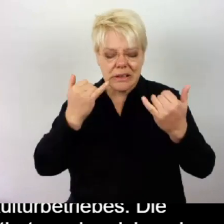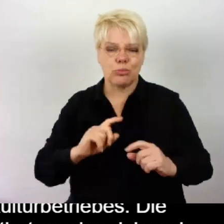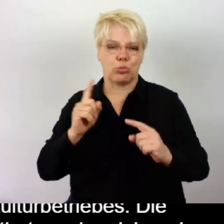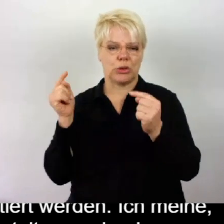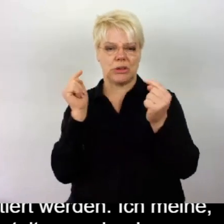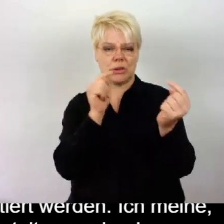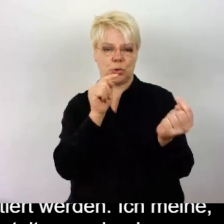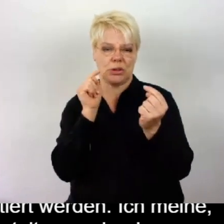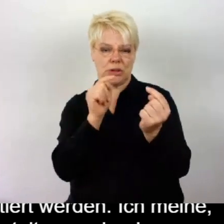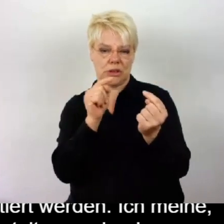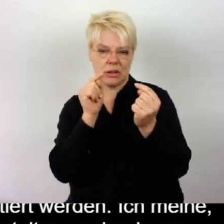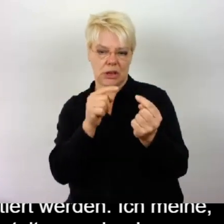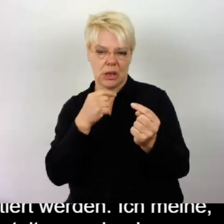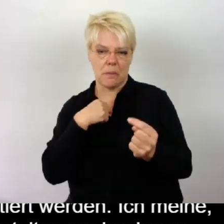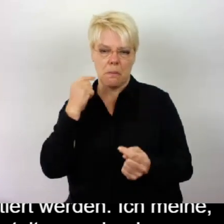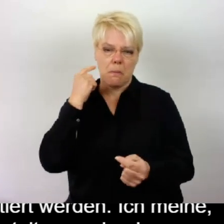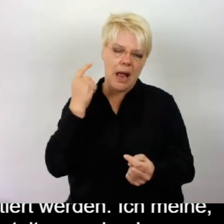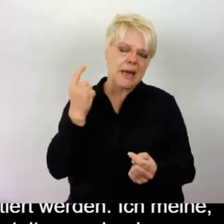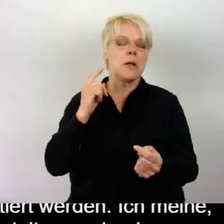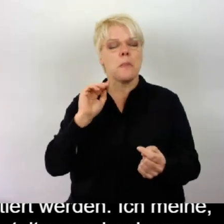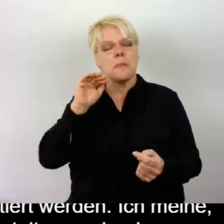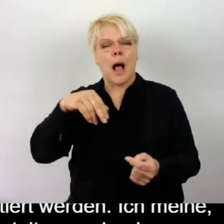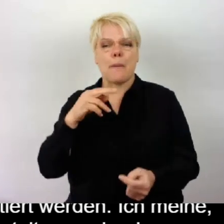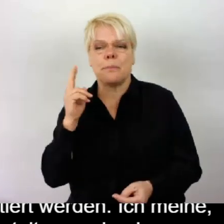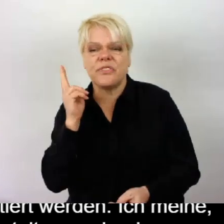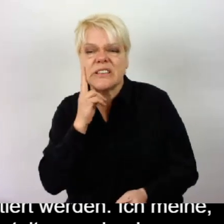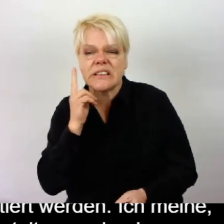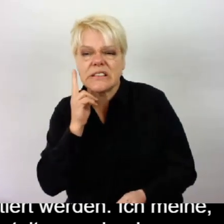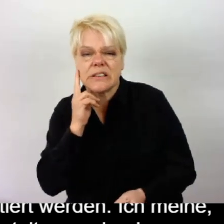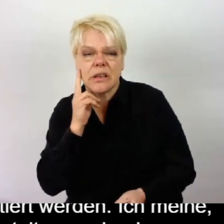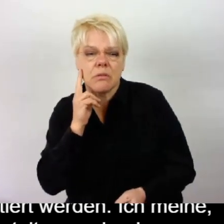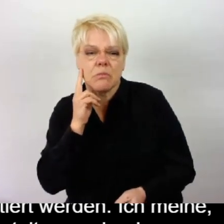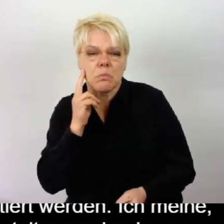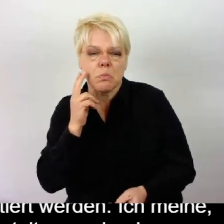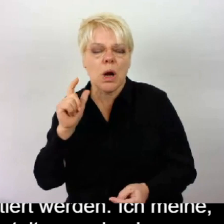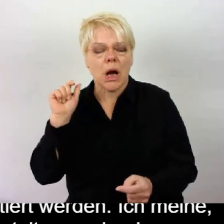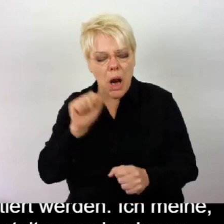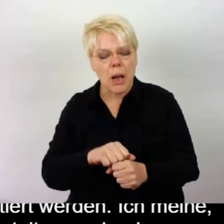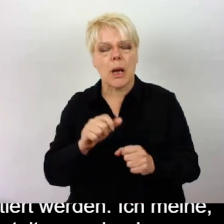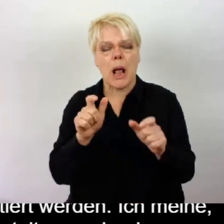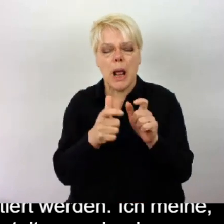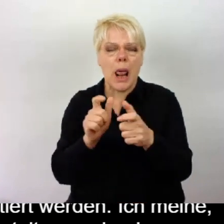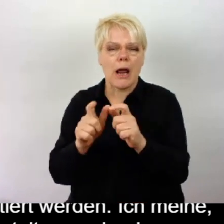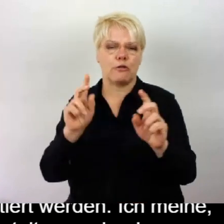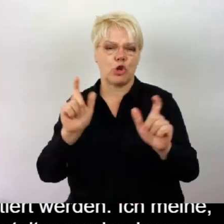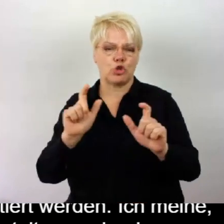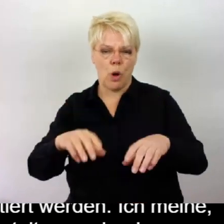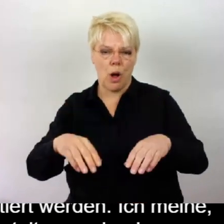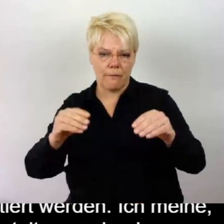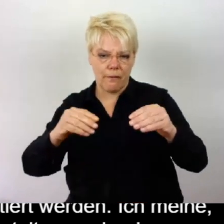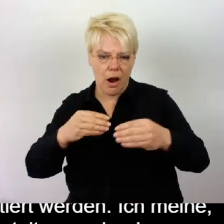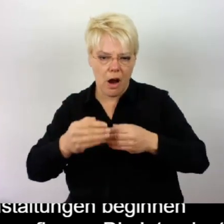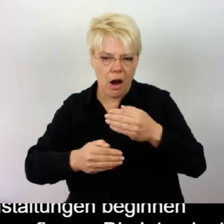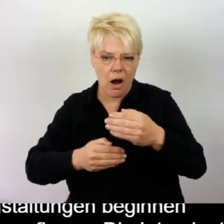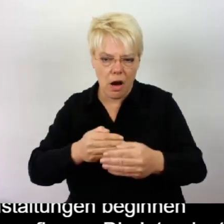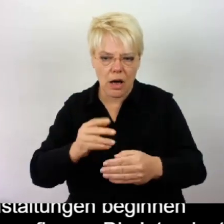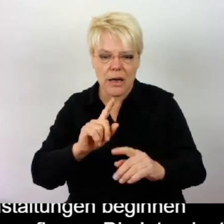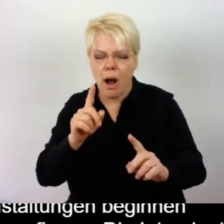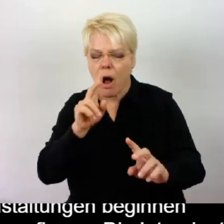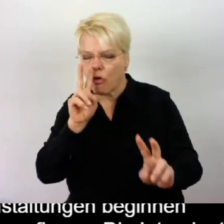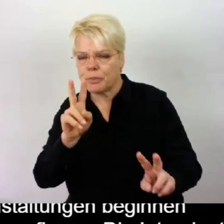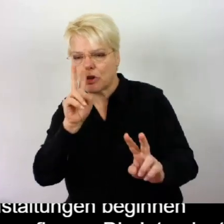dann da den Betrieb dann in den Häusern wieder verstärkt auffahren können. Sie haben mitbekommen, einige Häuser haben ja schon komplett die Saison bis in den Sommer